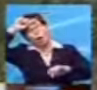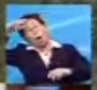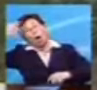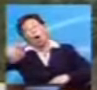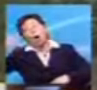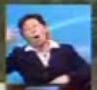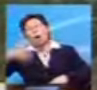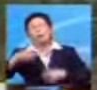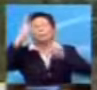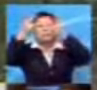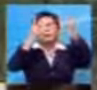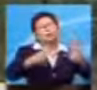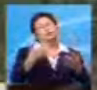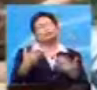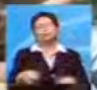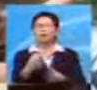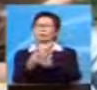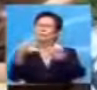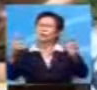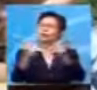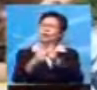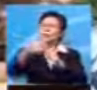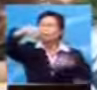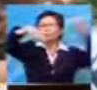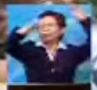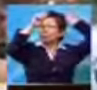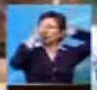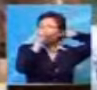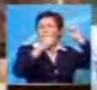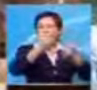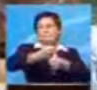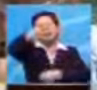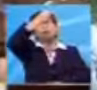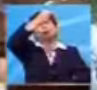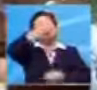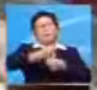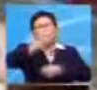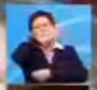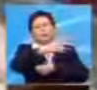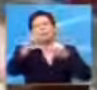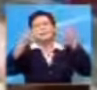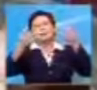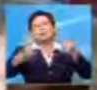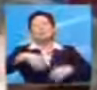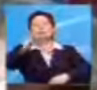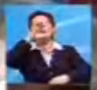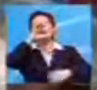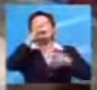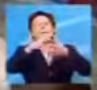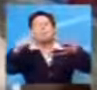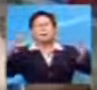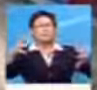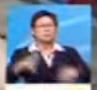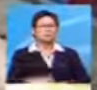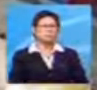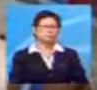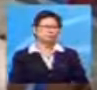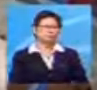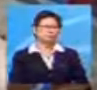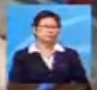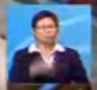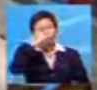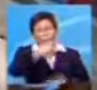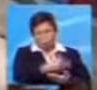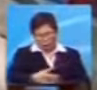fine bersedia lebih awal dengan membawa topi dan payung serta banyakkan minum air untuk bawa air lepas tu untuk